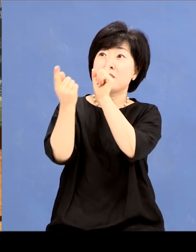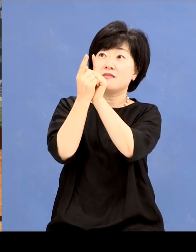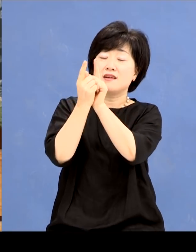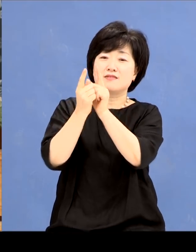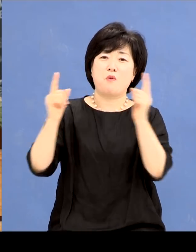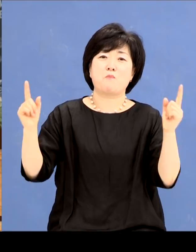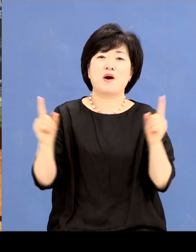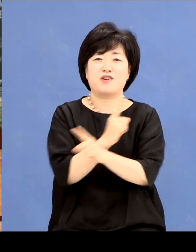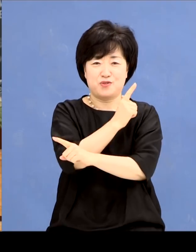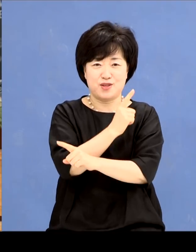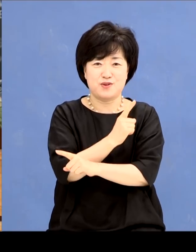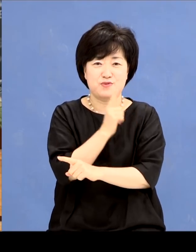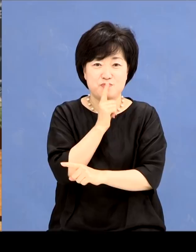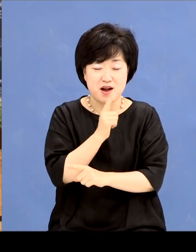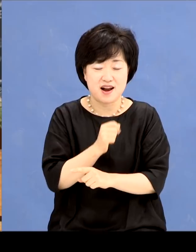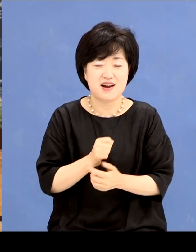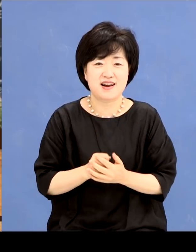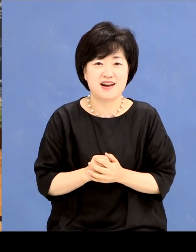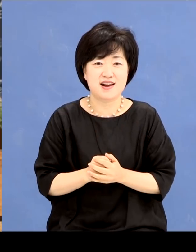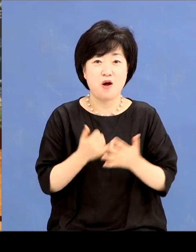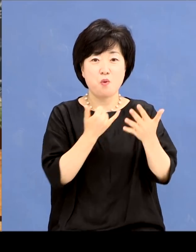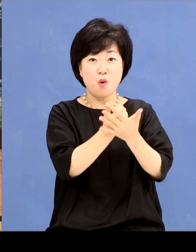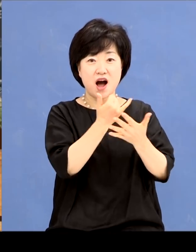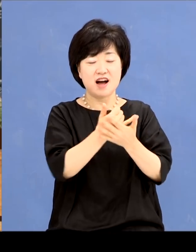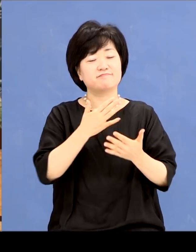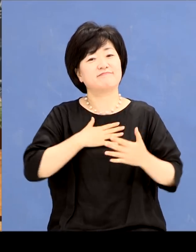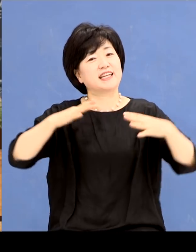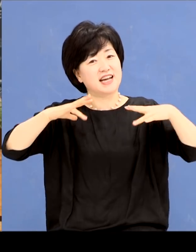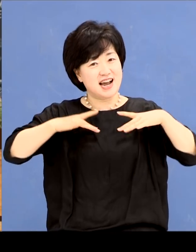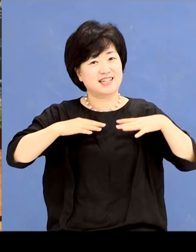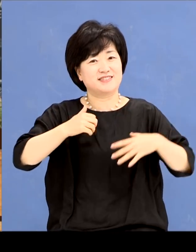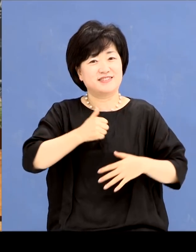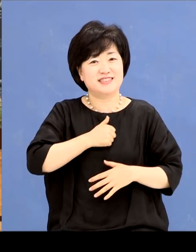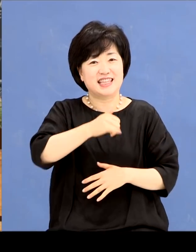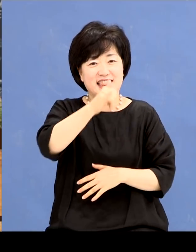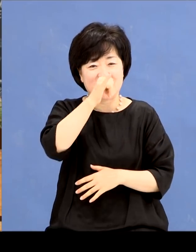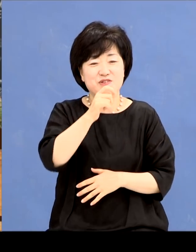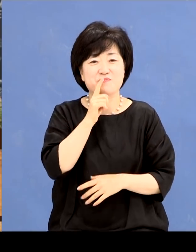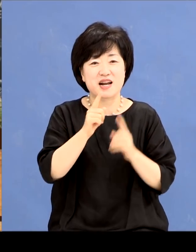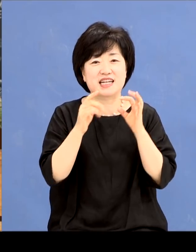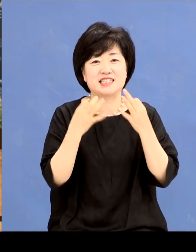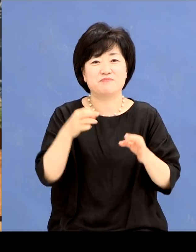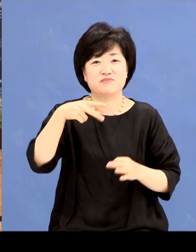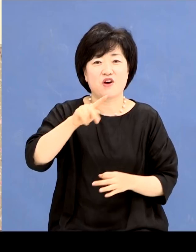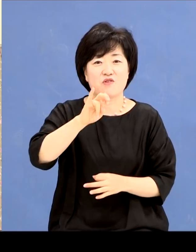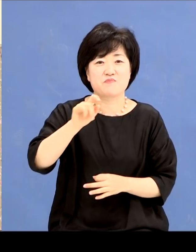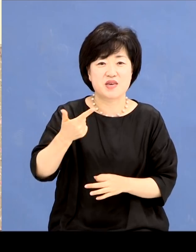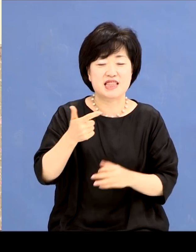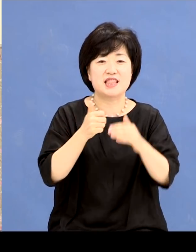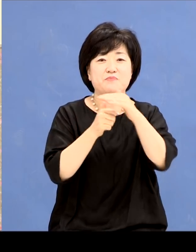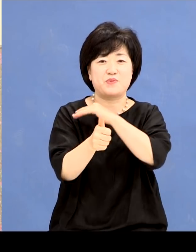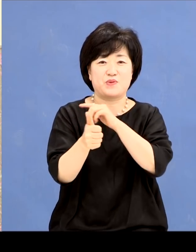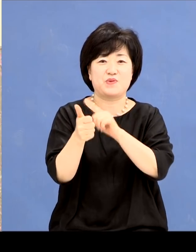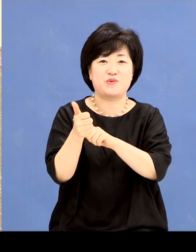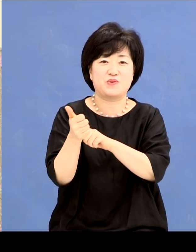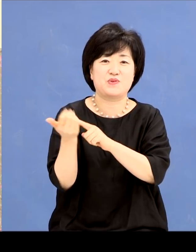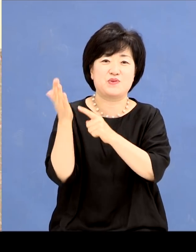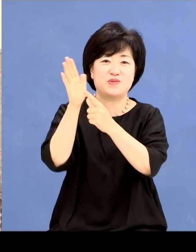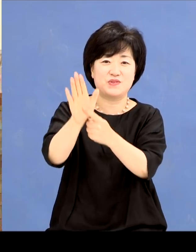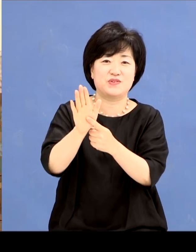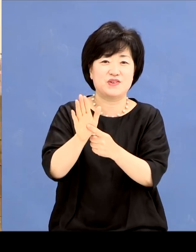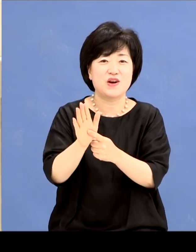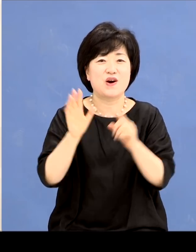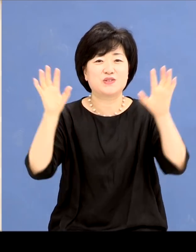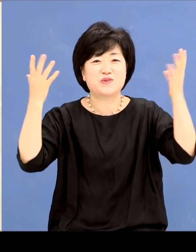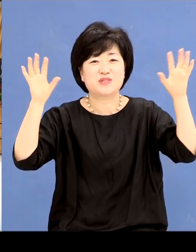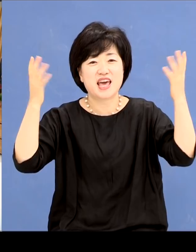고백하는 분입니다. 이제는 그 고아라는 단어 자체도 자랑거리라고 느끼시는 김성민 대표님을 모셨습니다. 어서 나오세요.